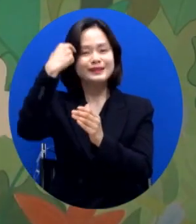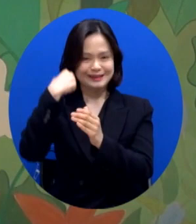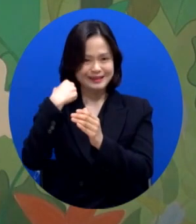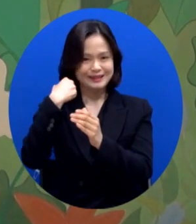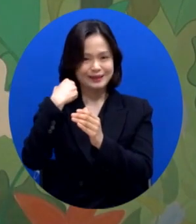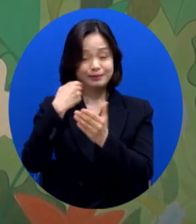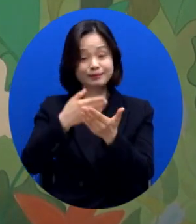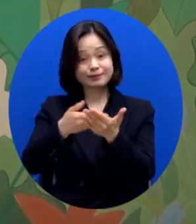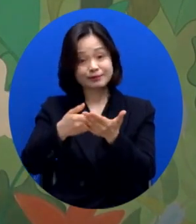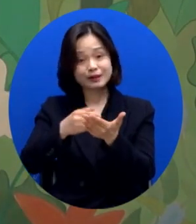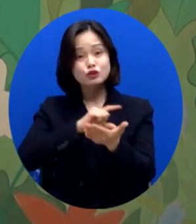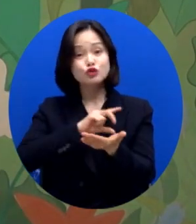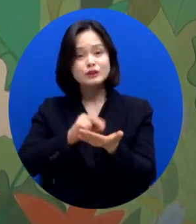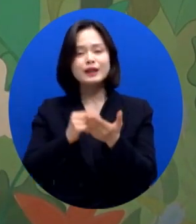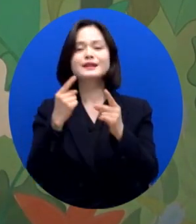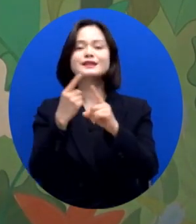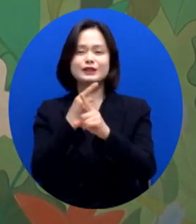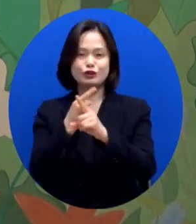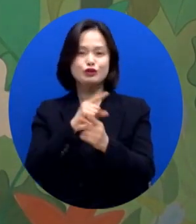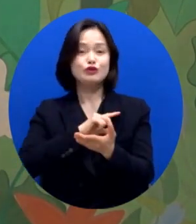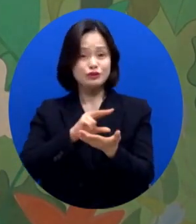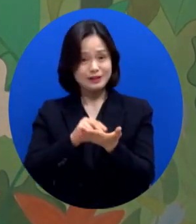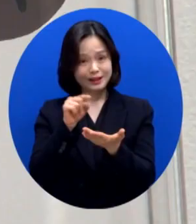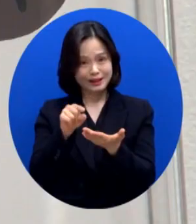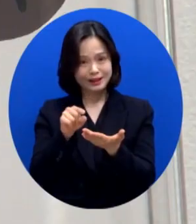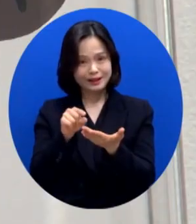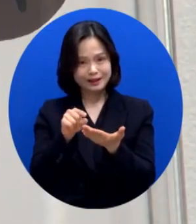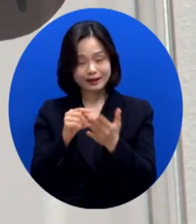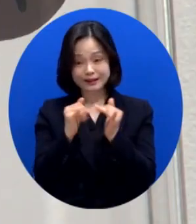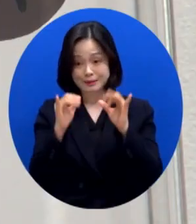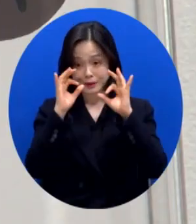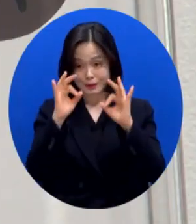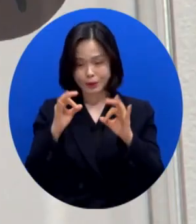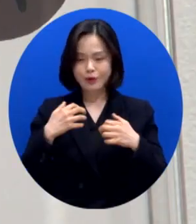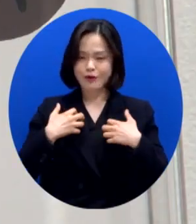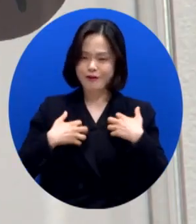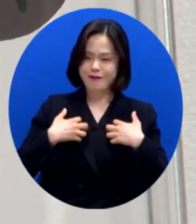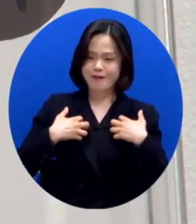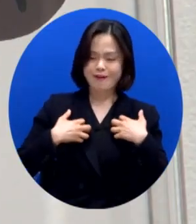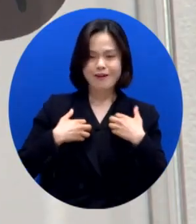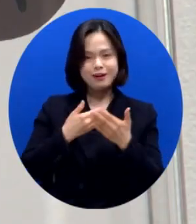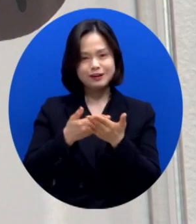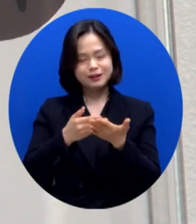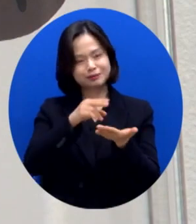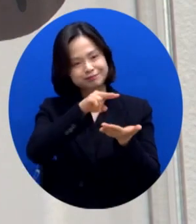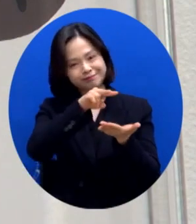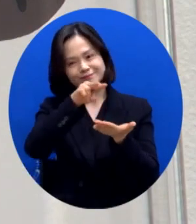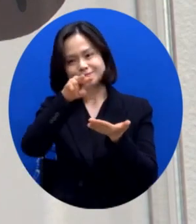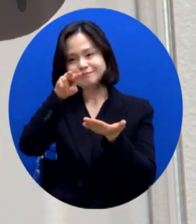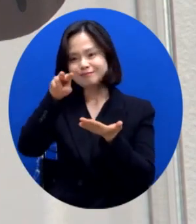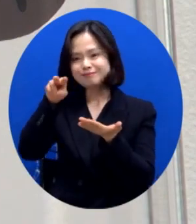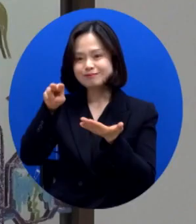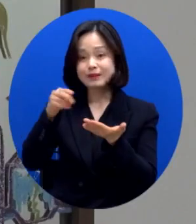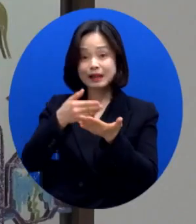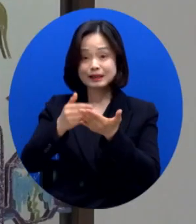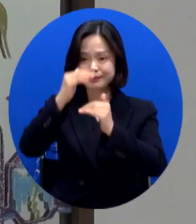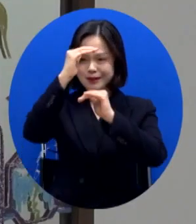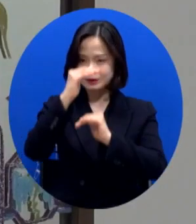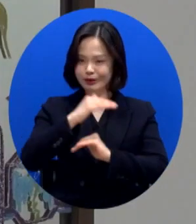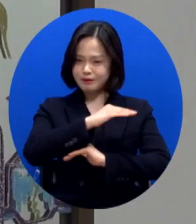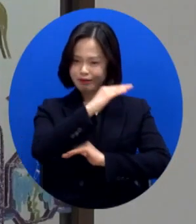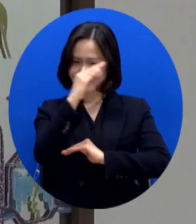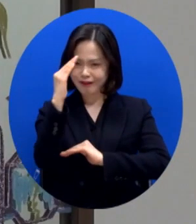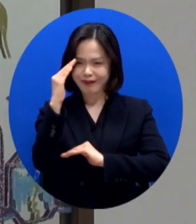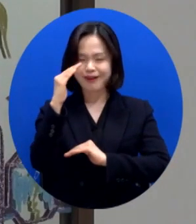표현했습니다. 대중에게 친근하게 다가가며 누구나 가볍게 그림을 감상하고 각 작품마다 스토리를 알아가는 재미도